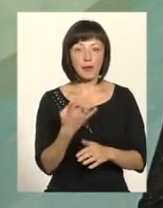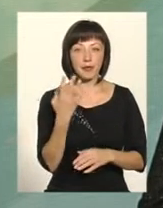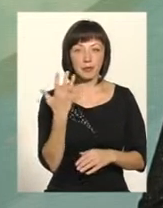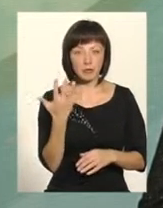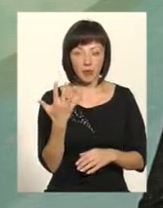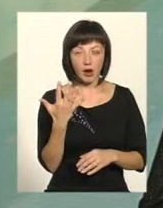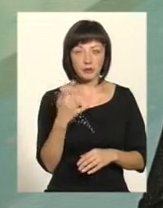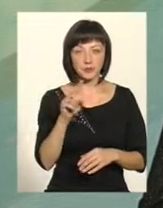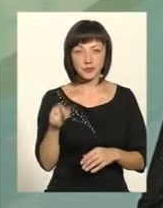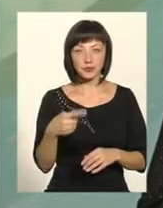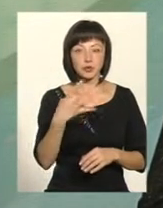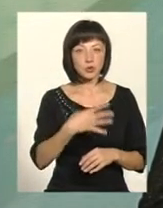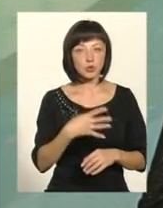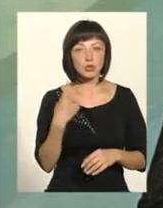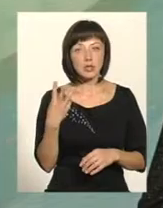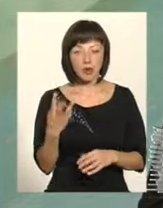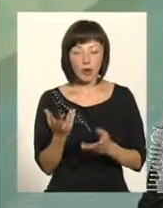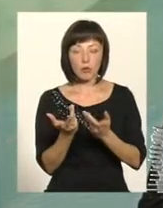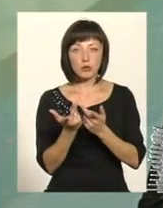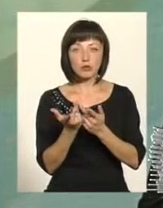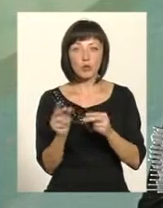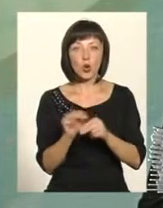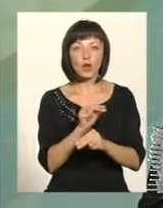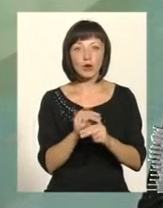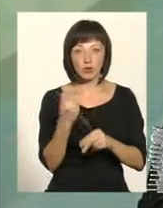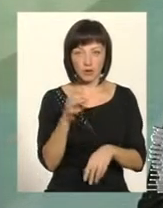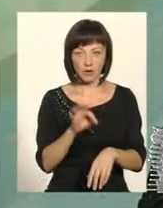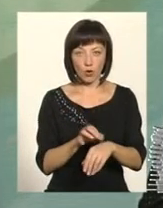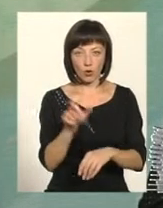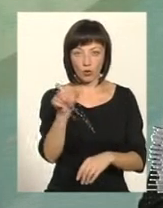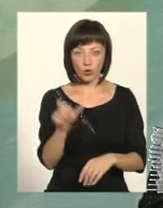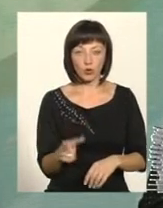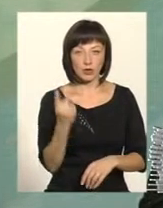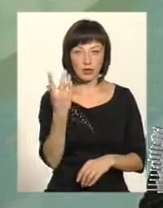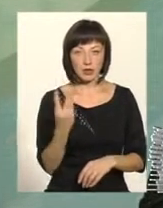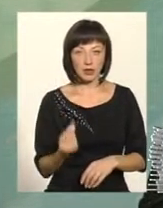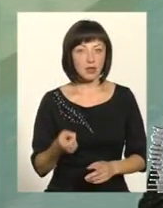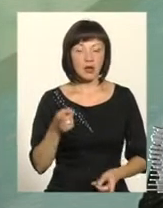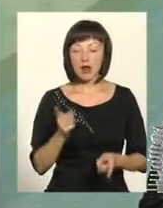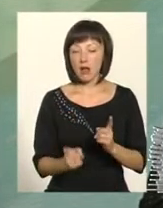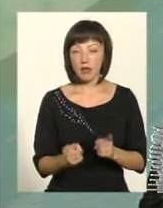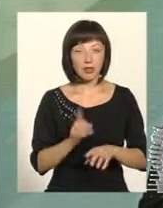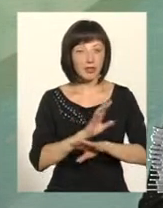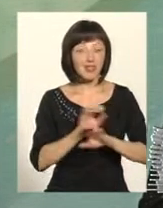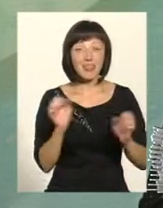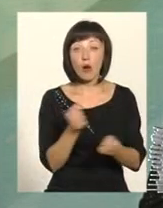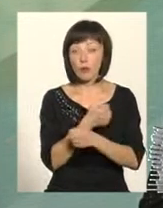5,43 і пролікуйте хворого один день. Це практично реально, враховуючи